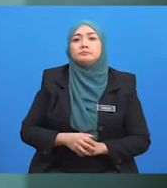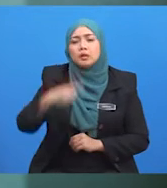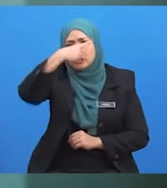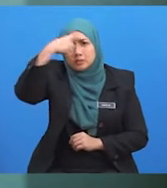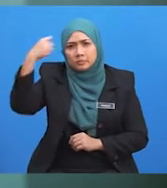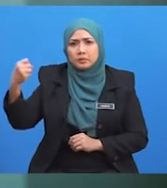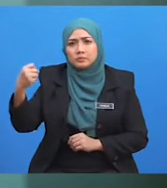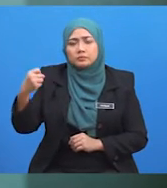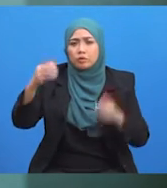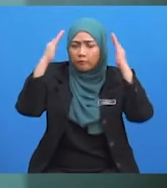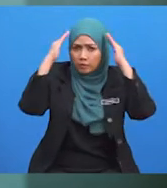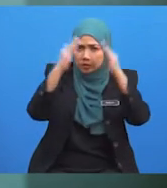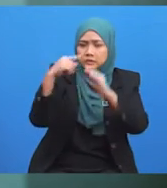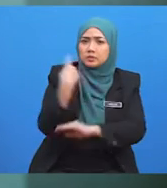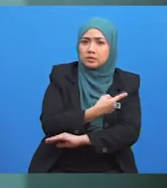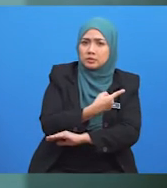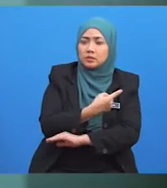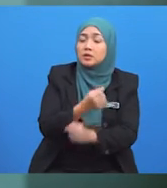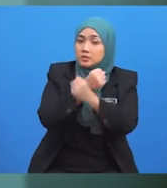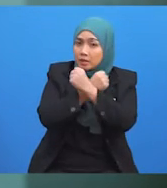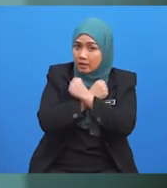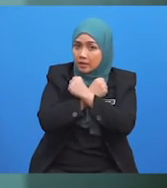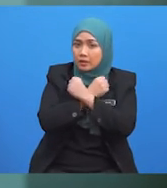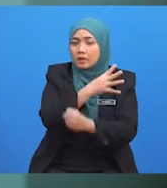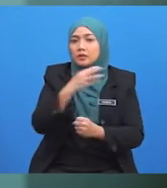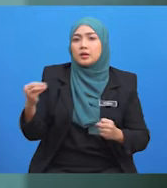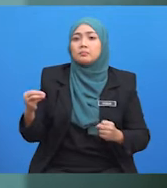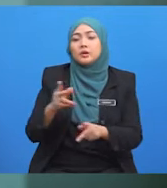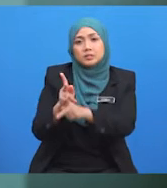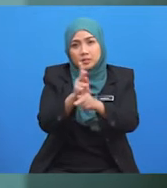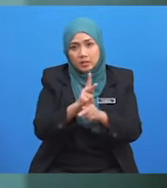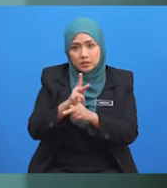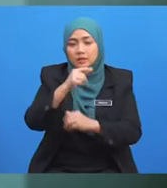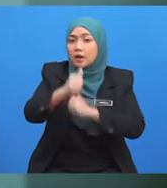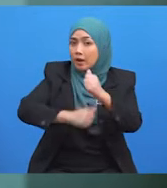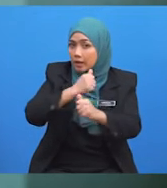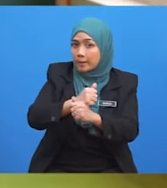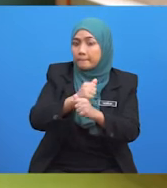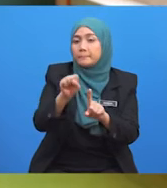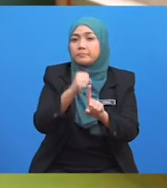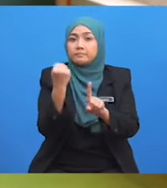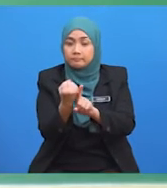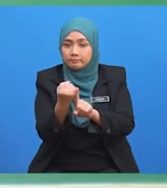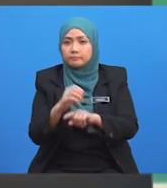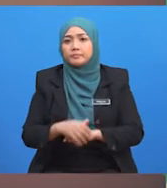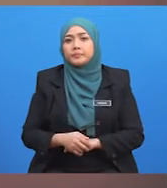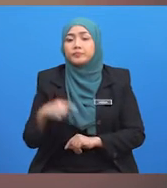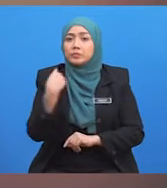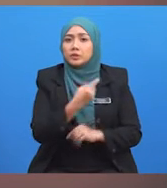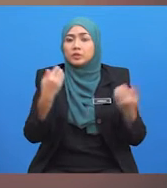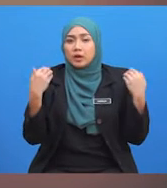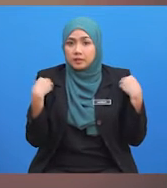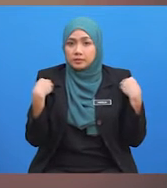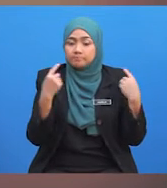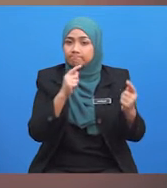Disebabkan fokus kita adalah sayangi dan menjaga alam sekitar, kita ada sesi